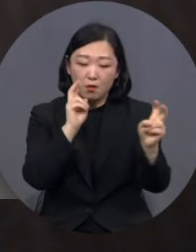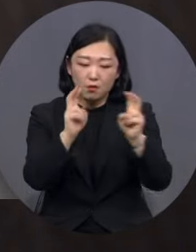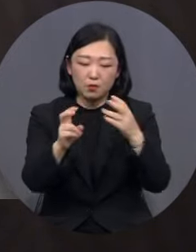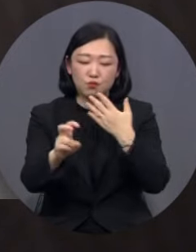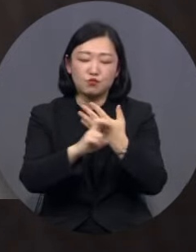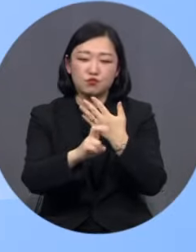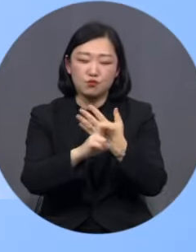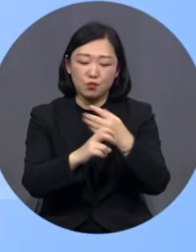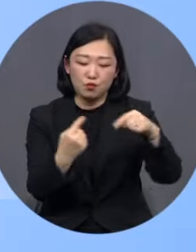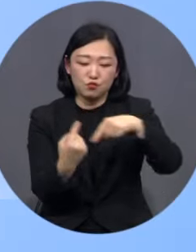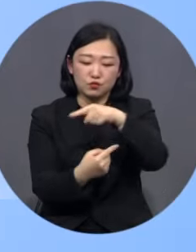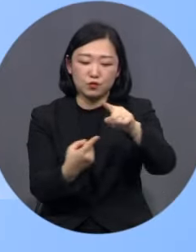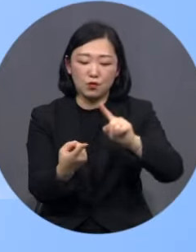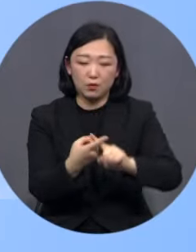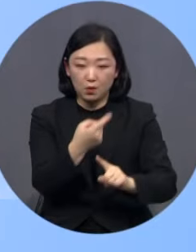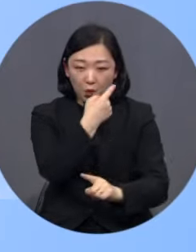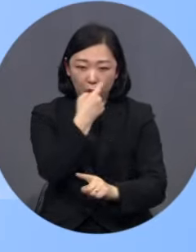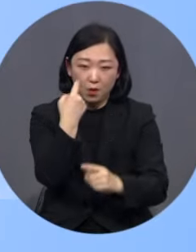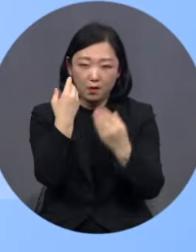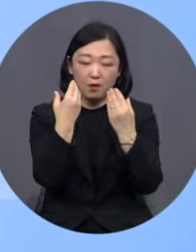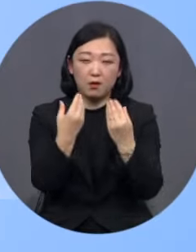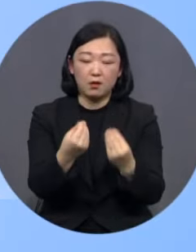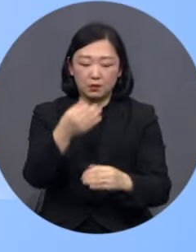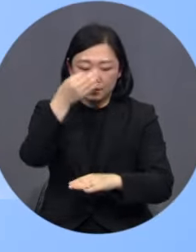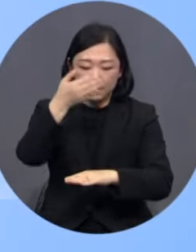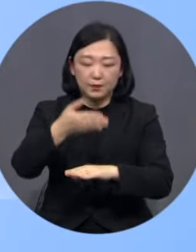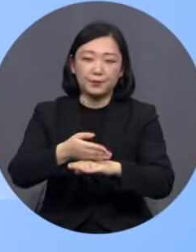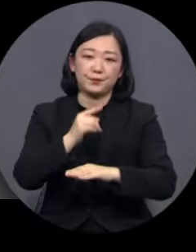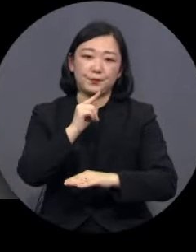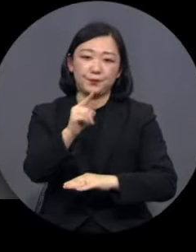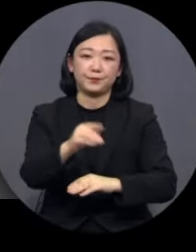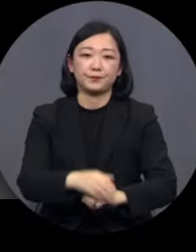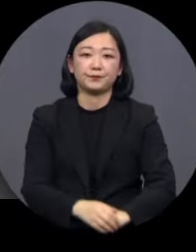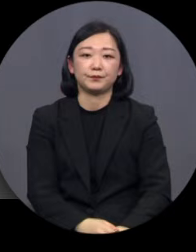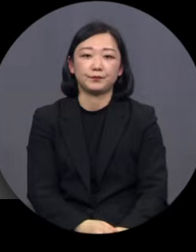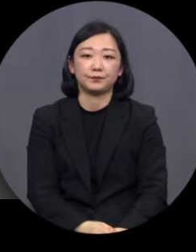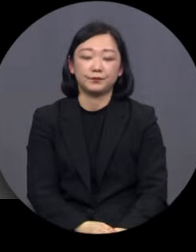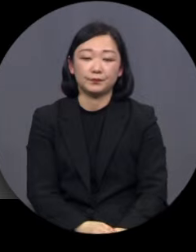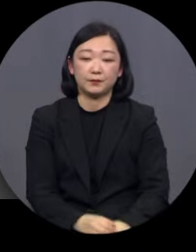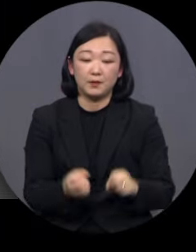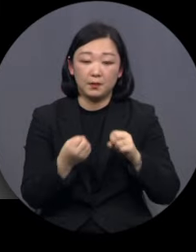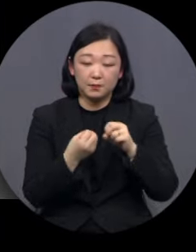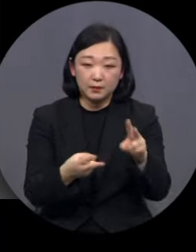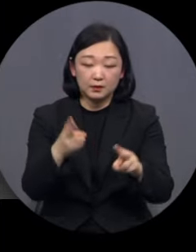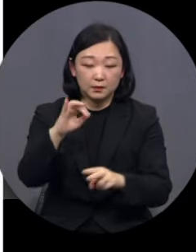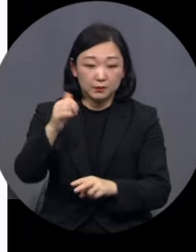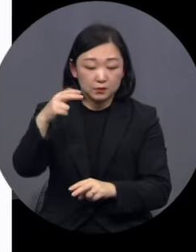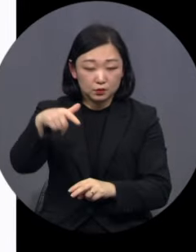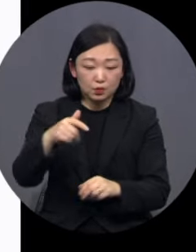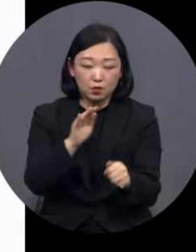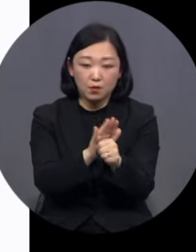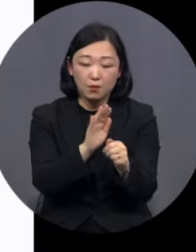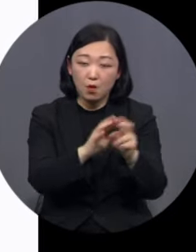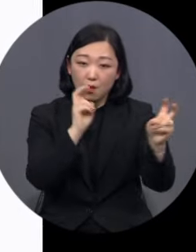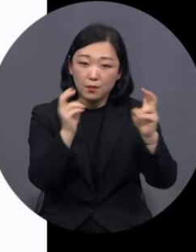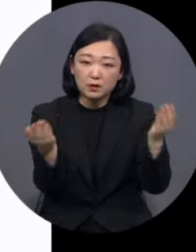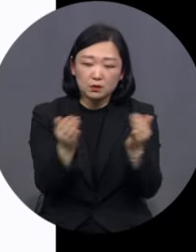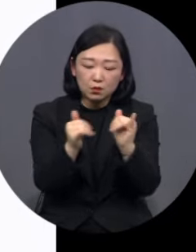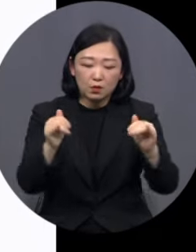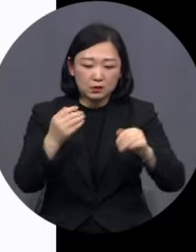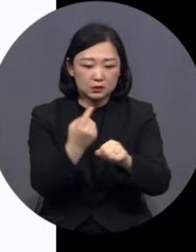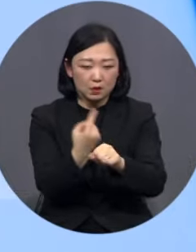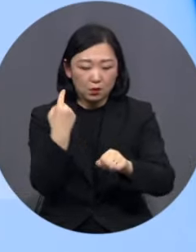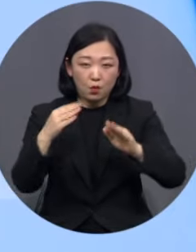대해 사실을 확인했다며 사과드린다고 밝혔습니다. 한편 배달의 민족과 협력업체 직원이 지난해와